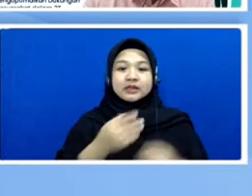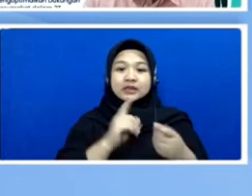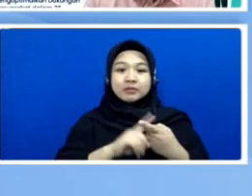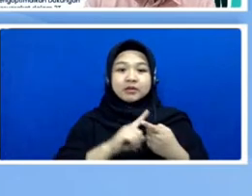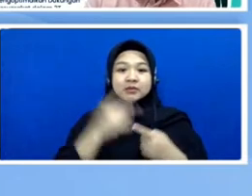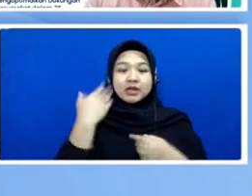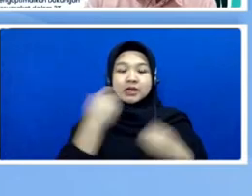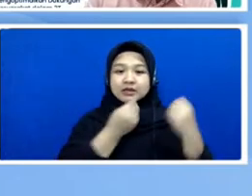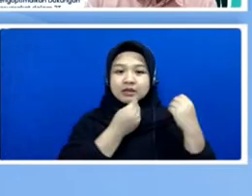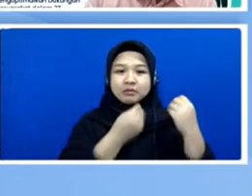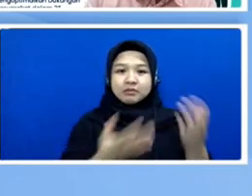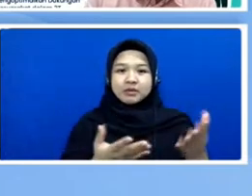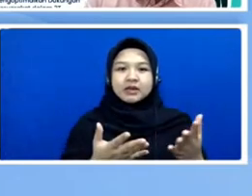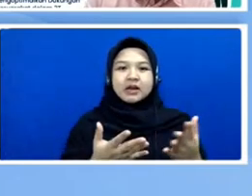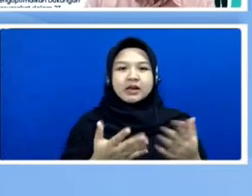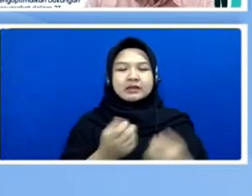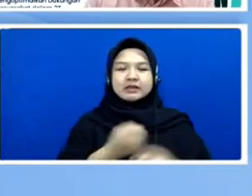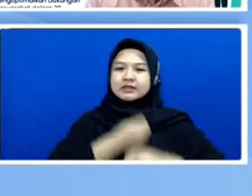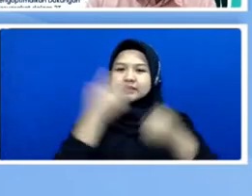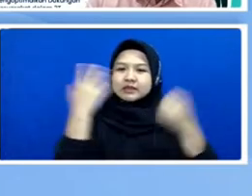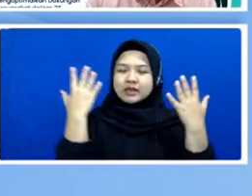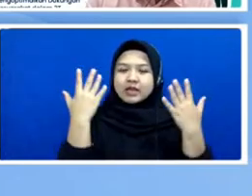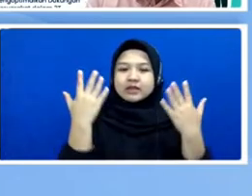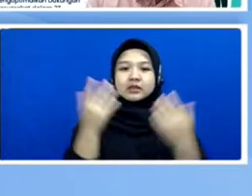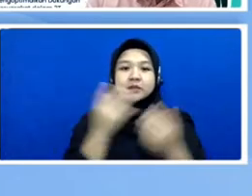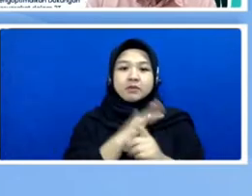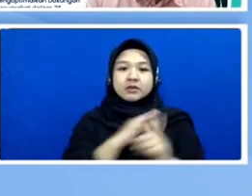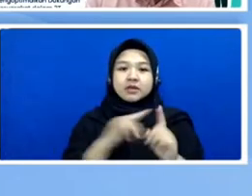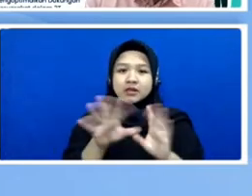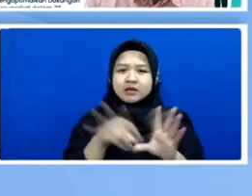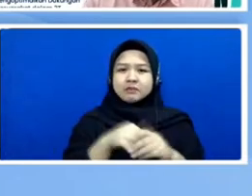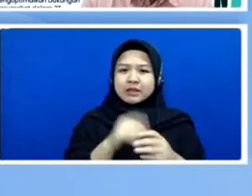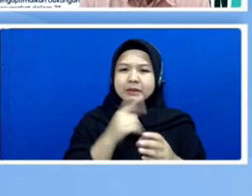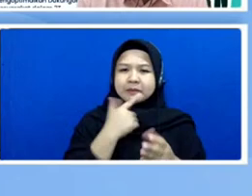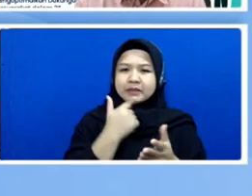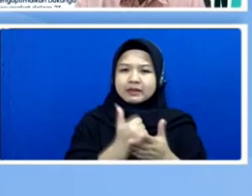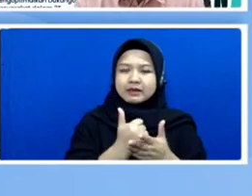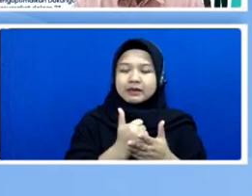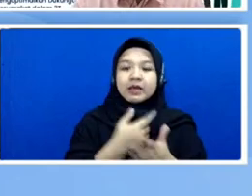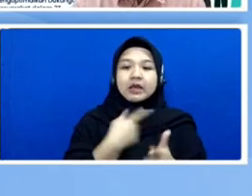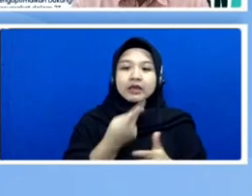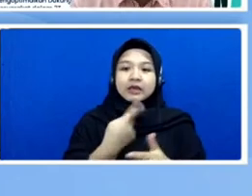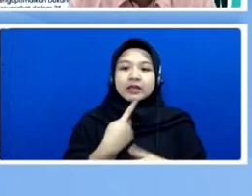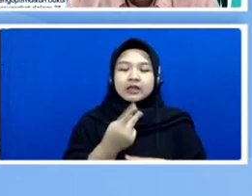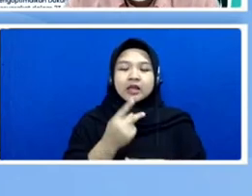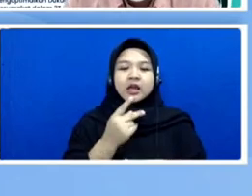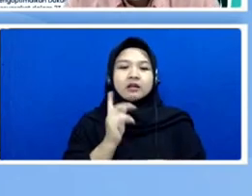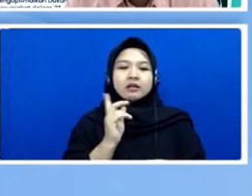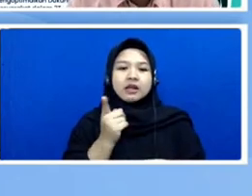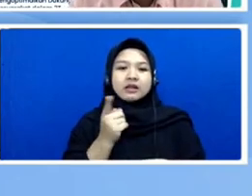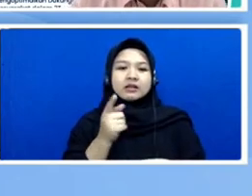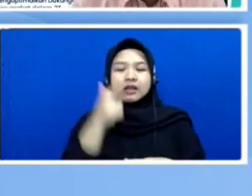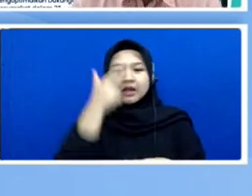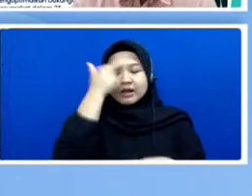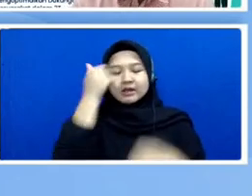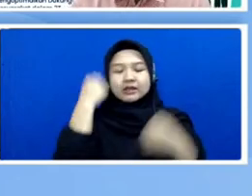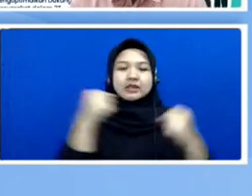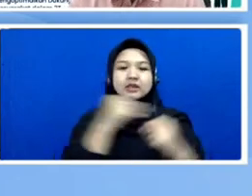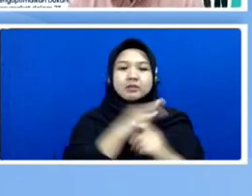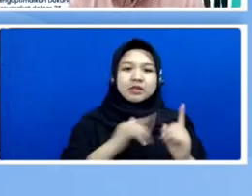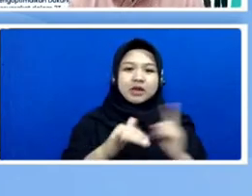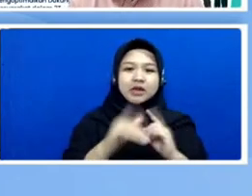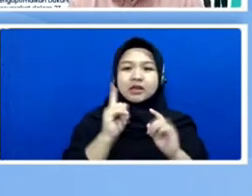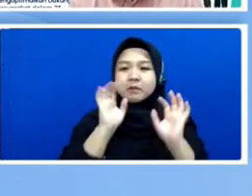tadi, clear bahwa melibatkan masyarakat itu penting. Ya. Jadi kalau kita bicara murni, ini beberapa ahli kesehatan masyarakat banyak di sini